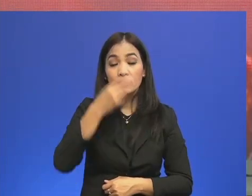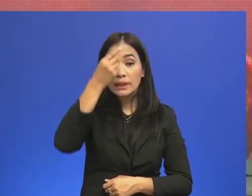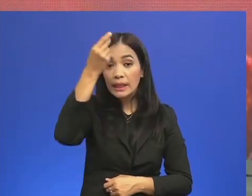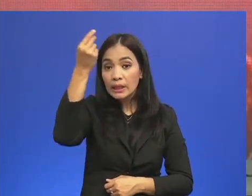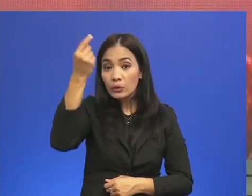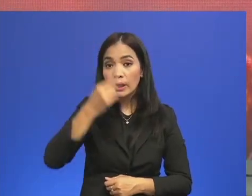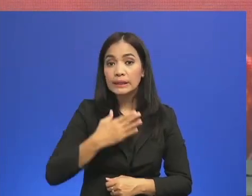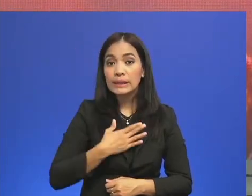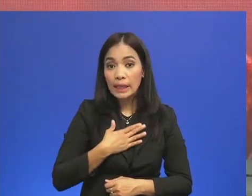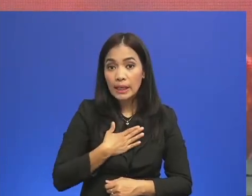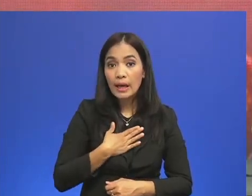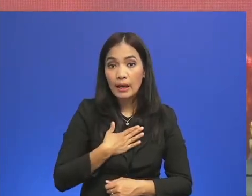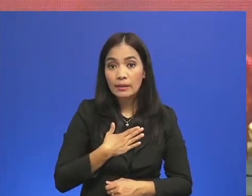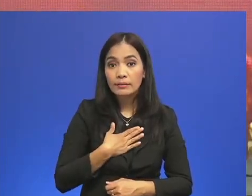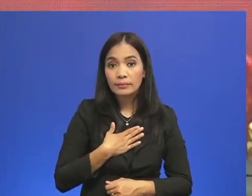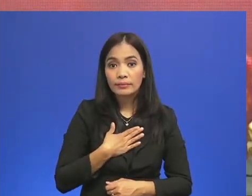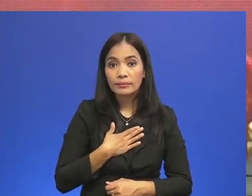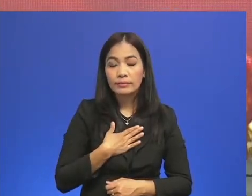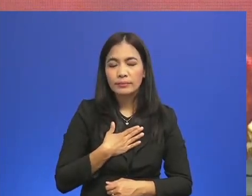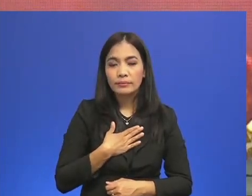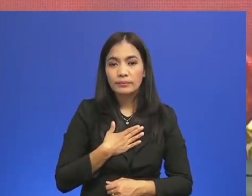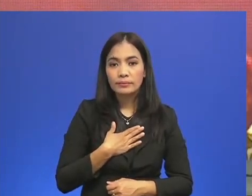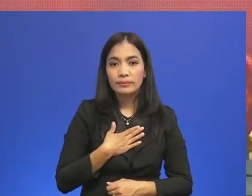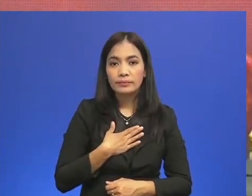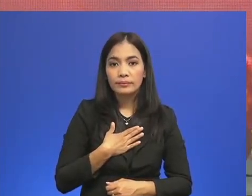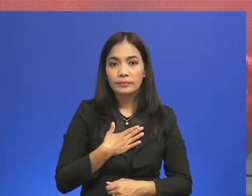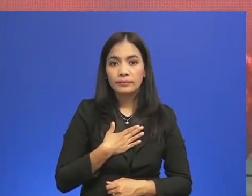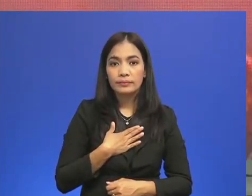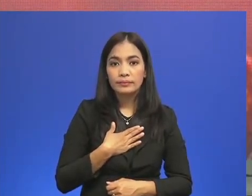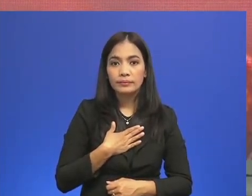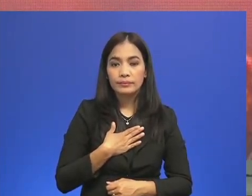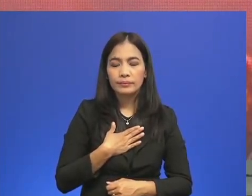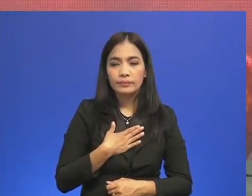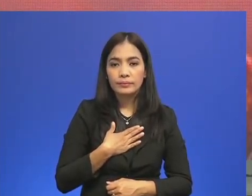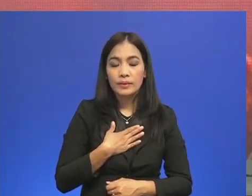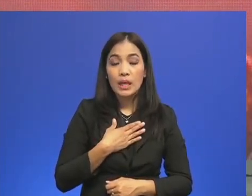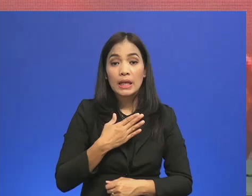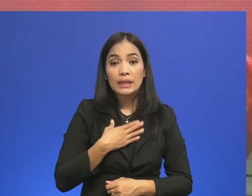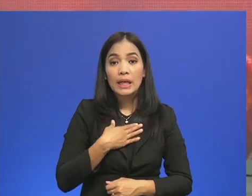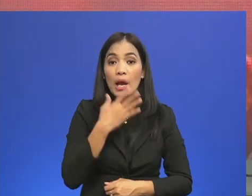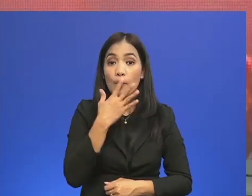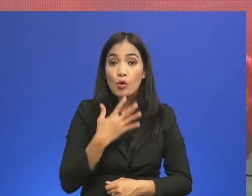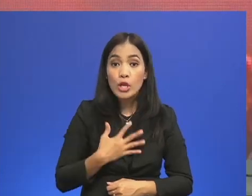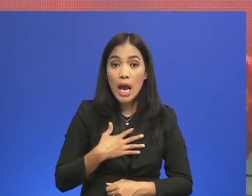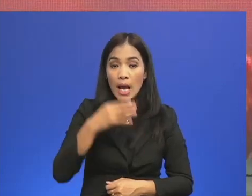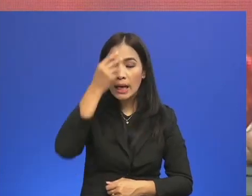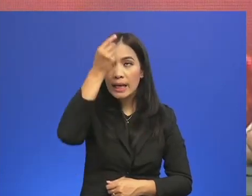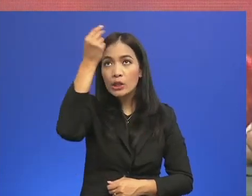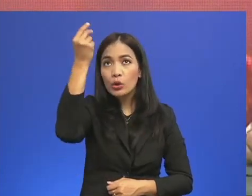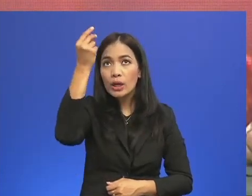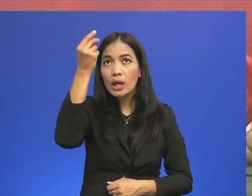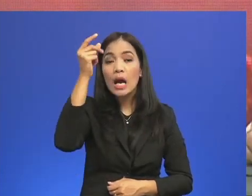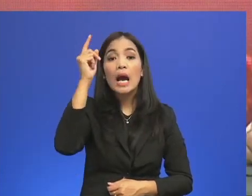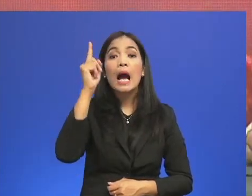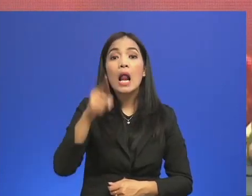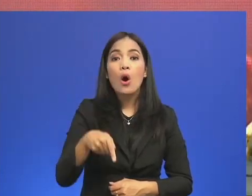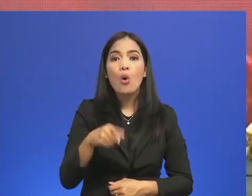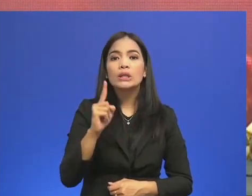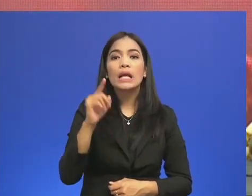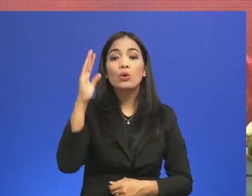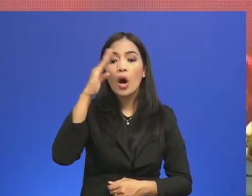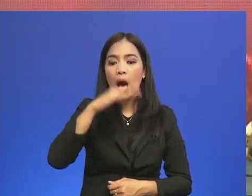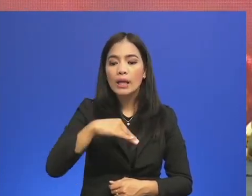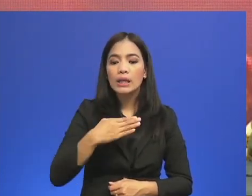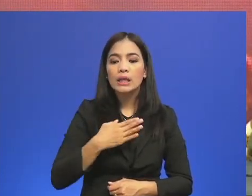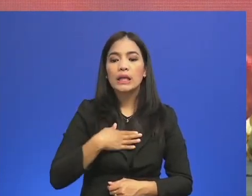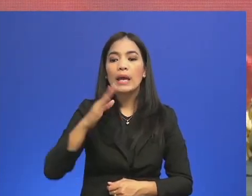kerinduan saya juga, saudaraku sekalian. Saya berkerinduan suatu hari saya